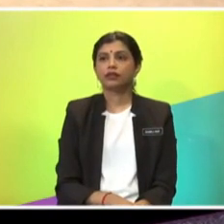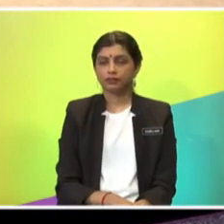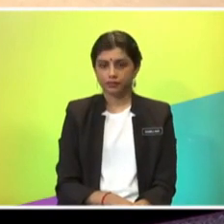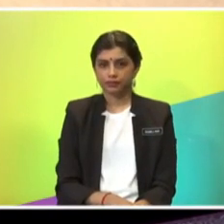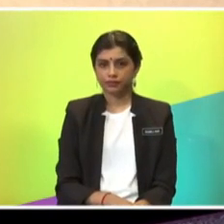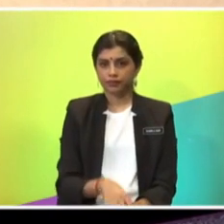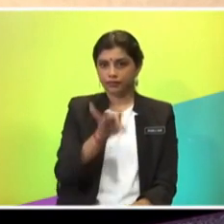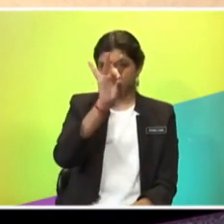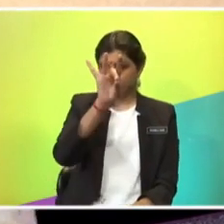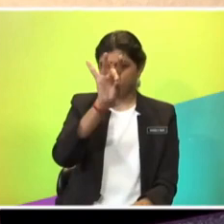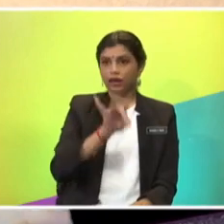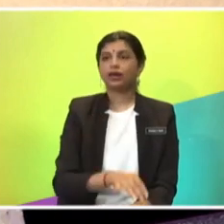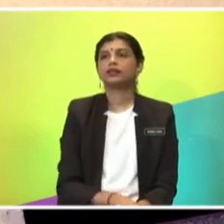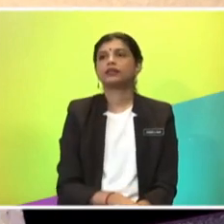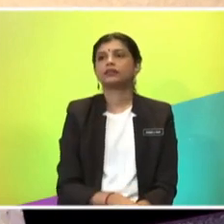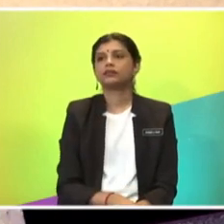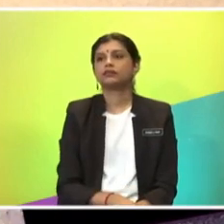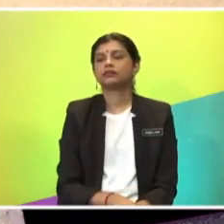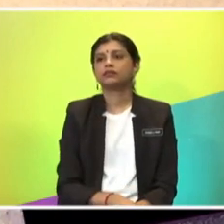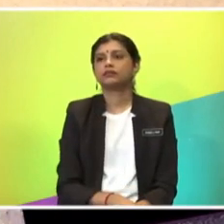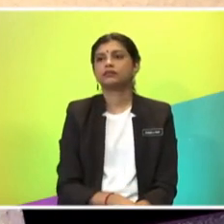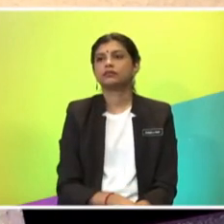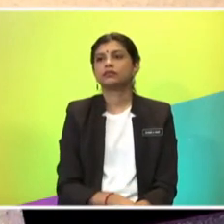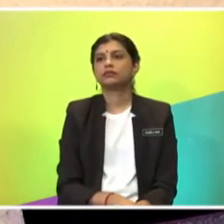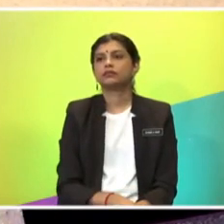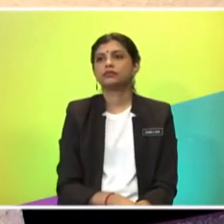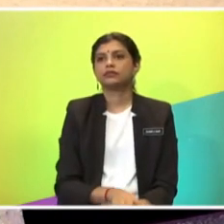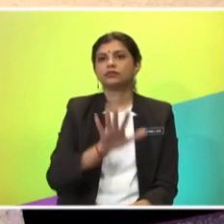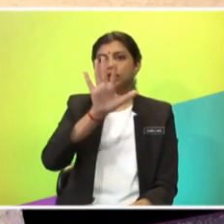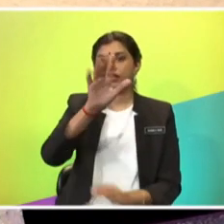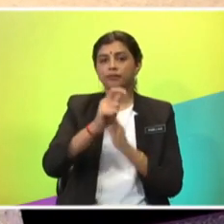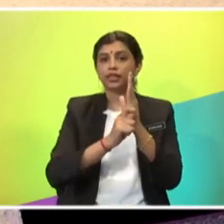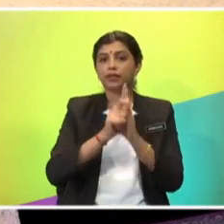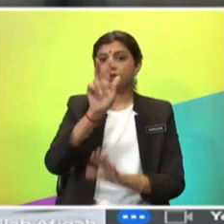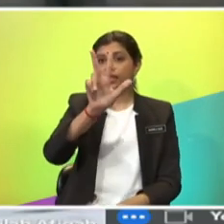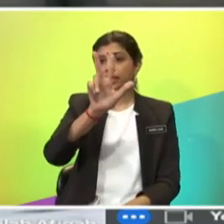8. Ya, betul. Seterusnya. 5 tambah 3.